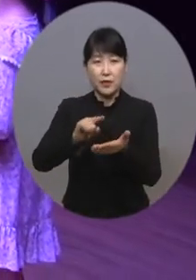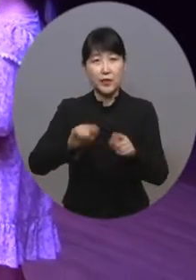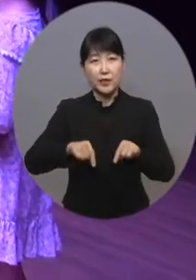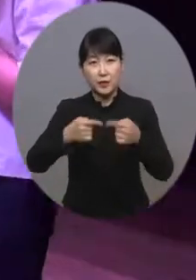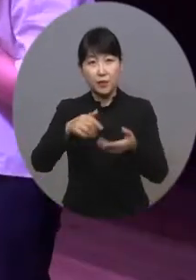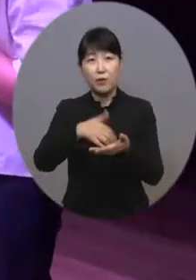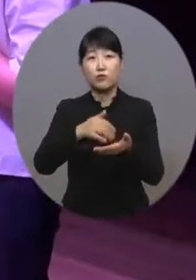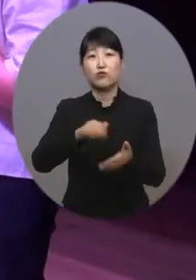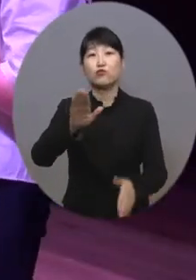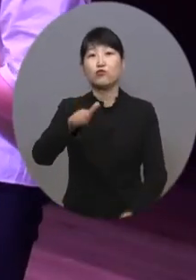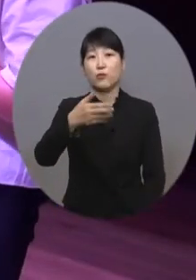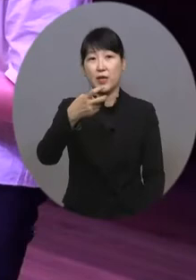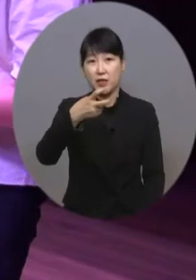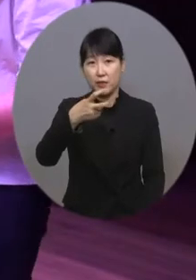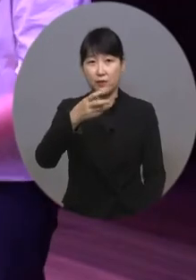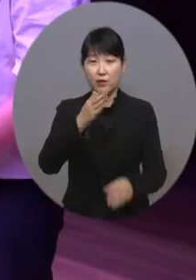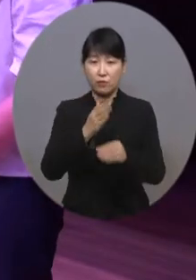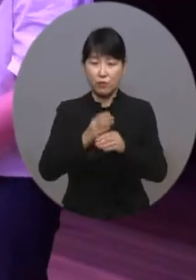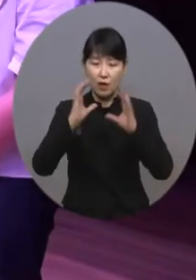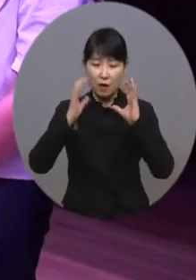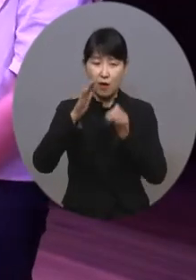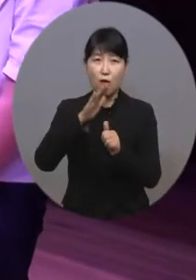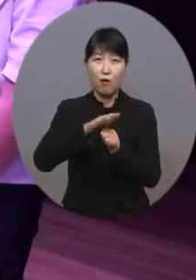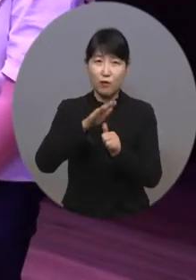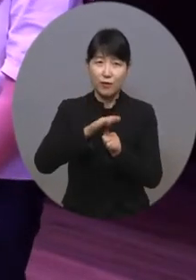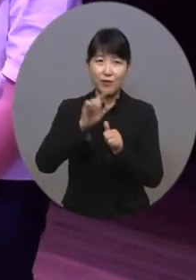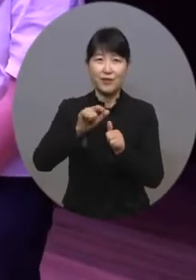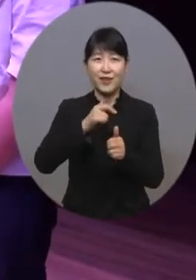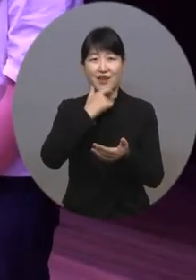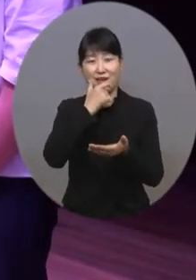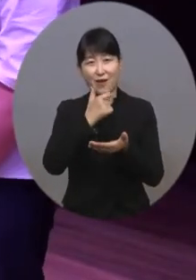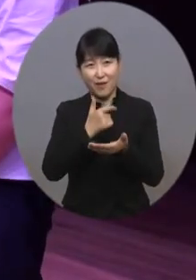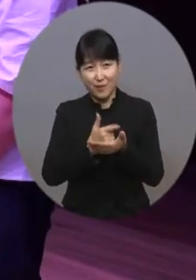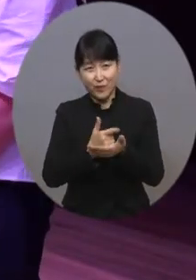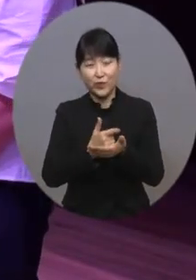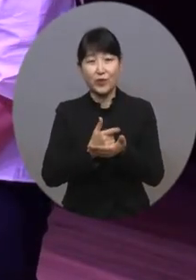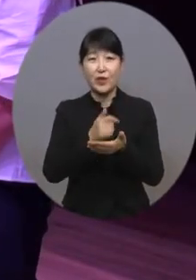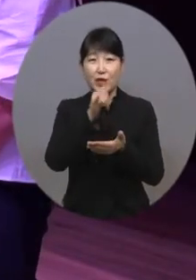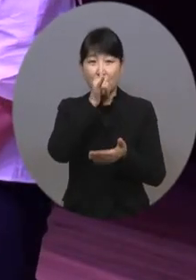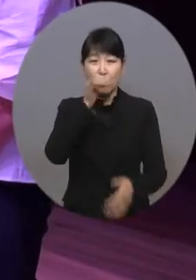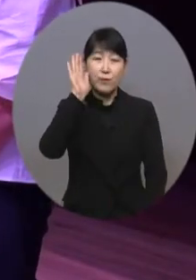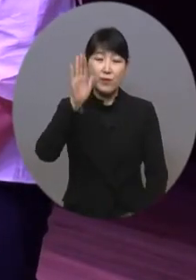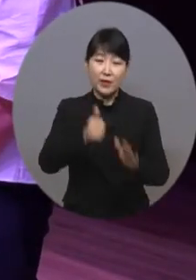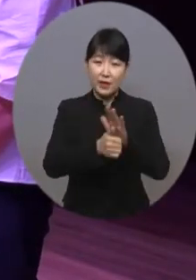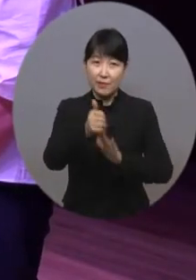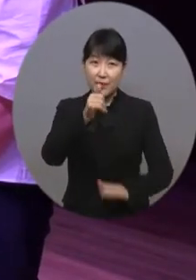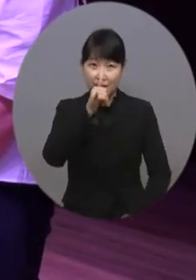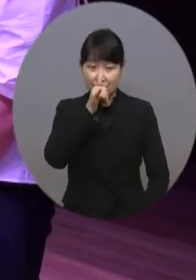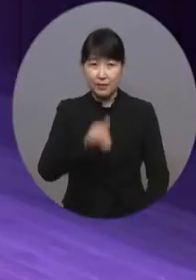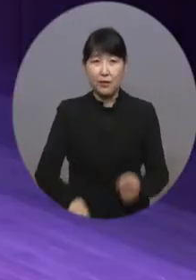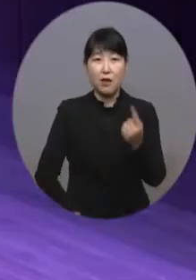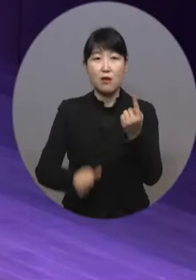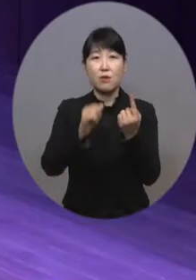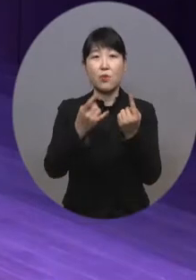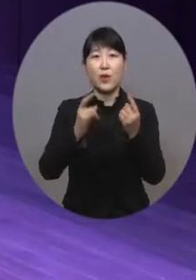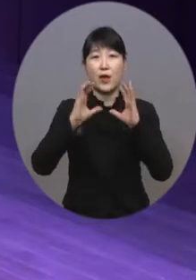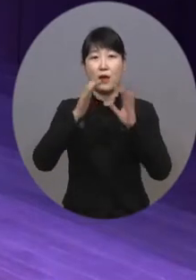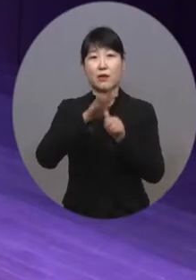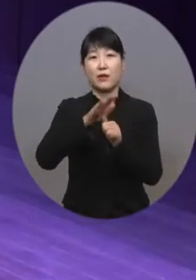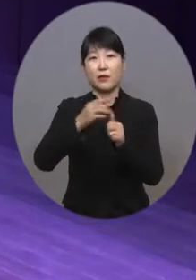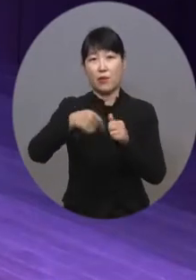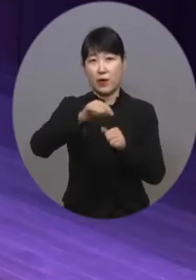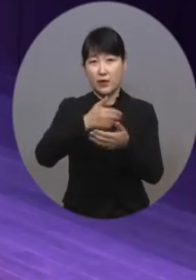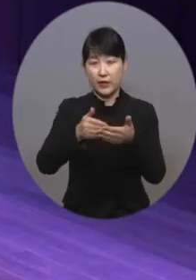지구를 향한 어린이들의 따뜻한 메시지에 감동하였고 미래의 희망을 보았다라며 제1회 어린이 환경 그림